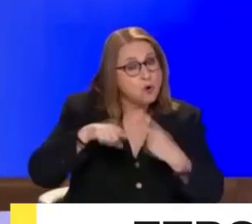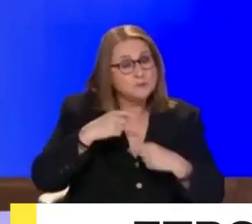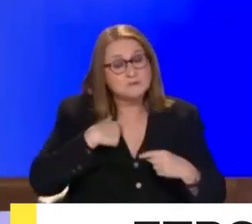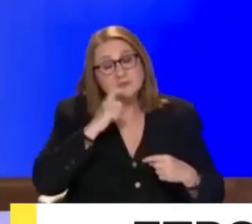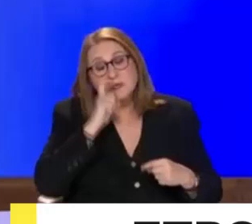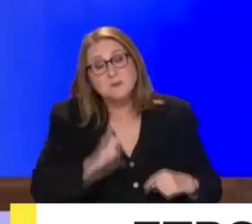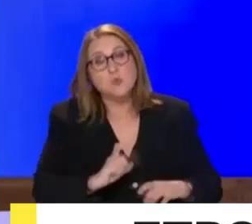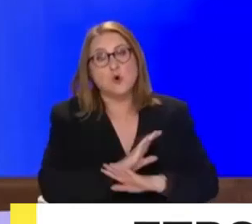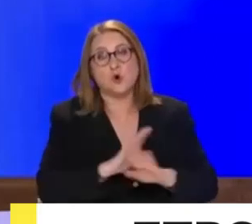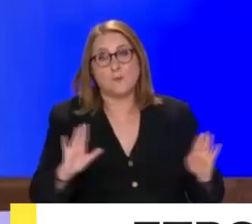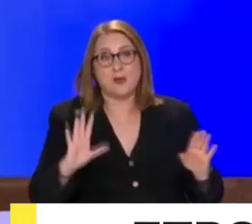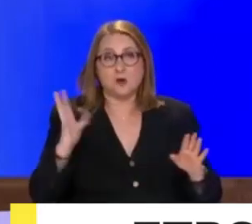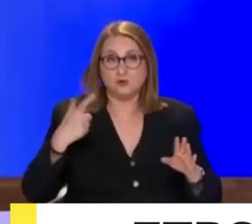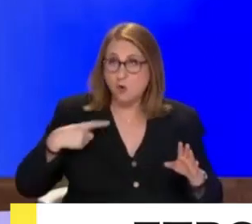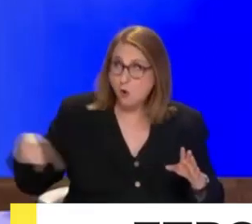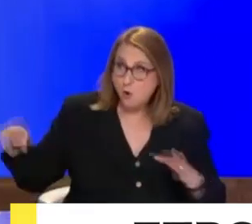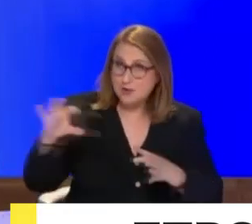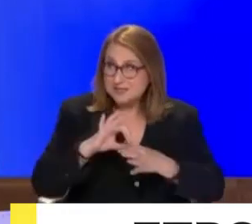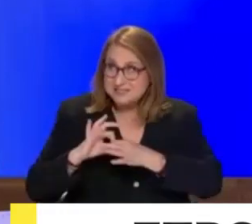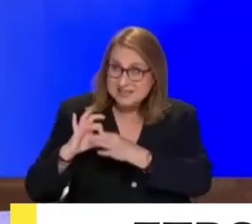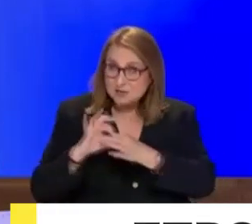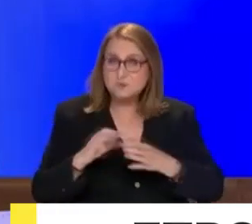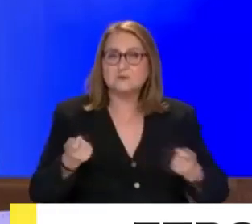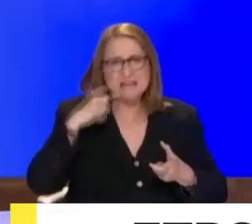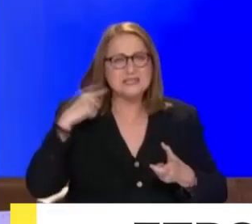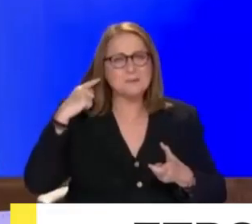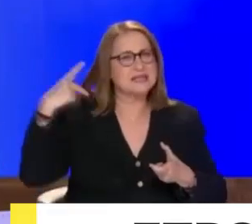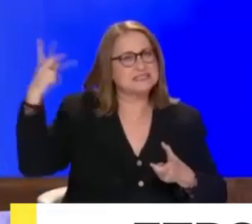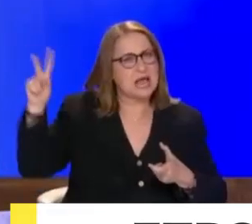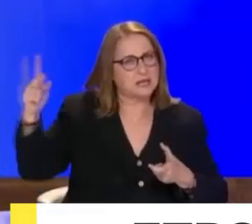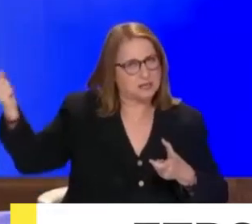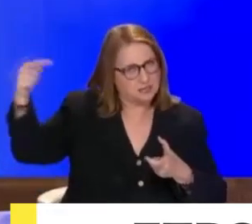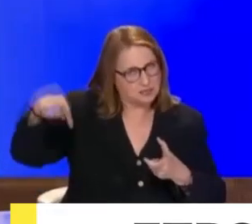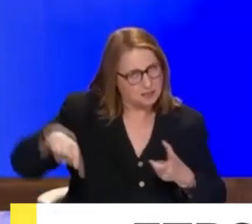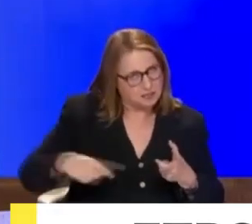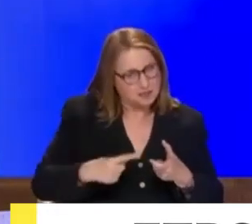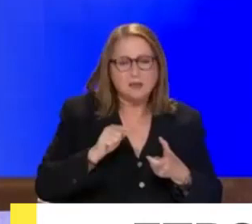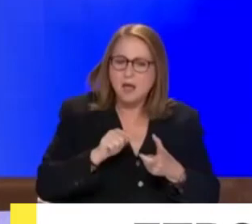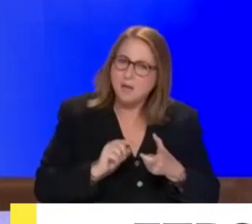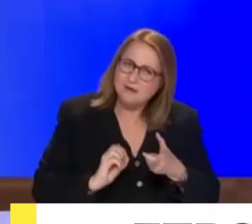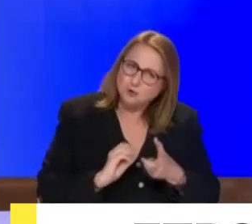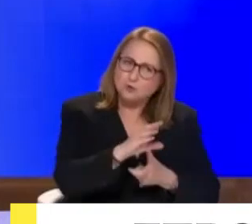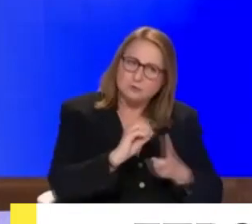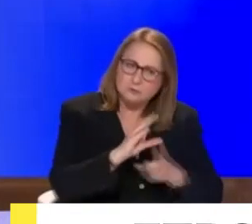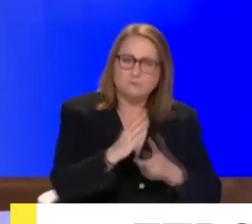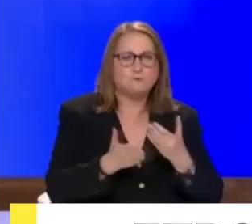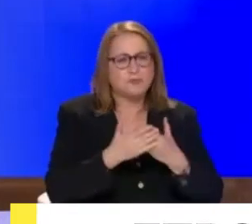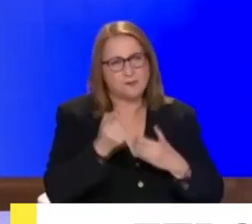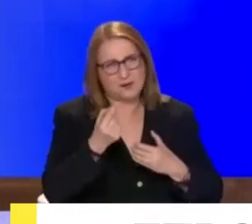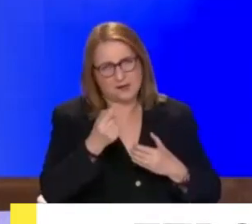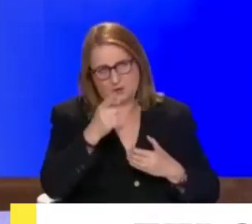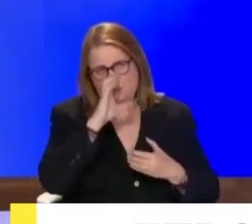προβλέπουν μέτρα για περιορισμούς στη ζήτηση ηλεκτρικής ενέργειας. Επειδή θέλω να σας θυμίσω το 70%